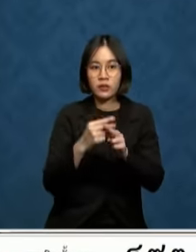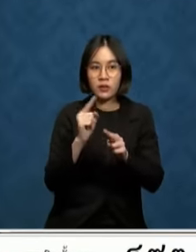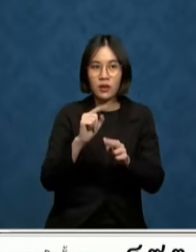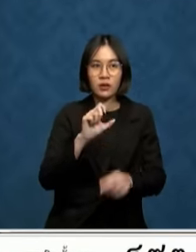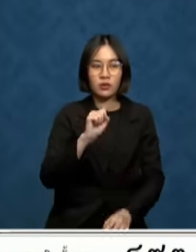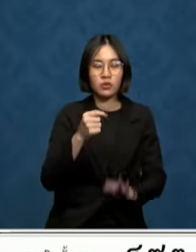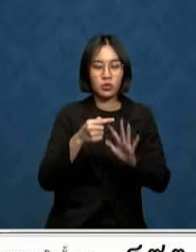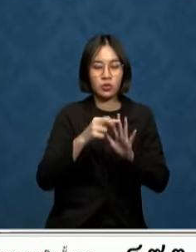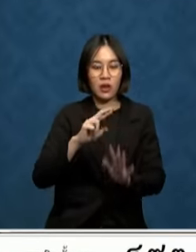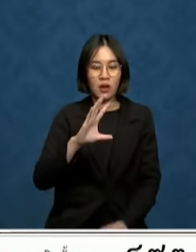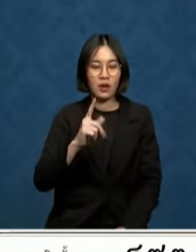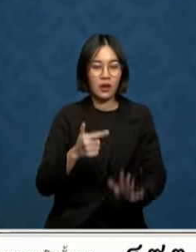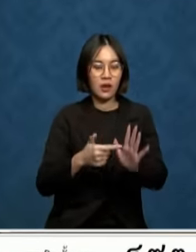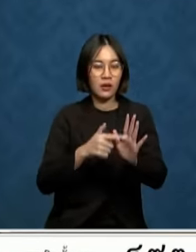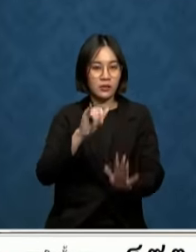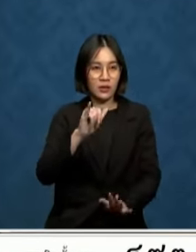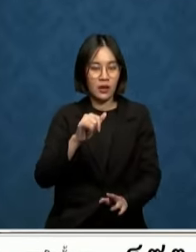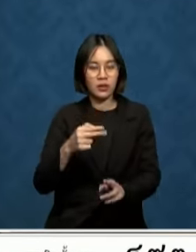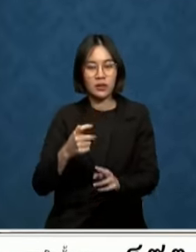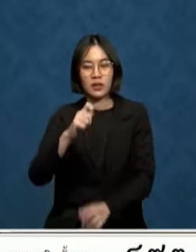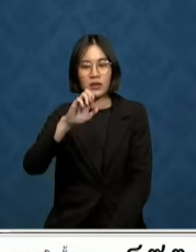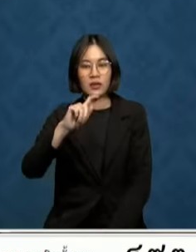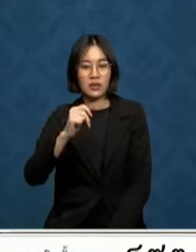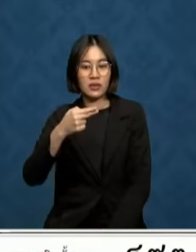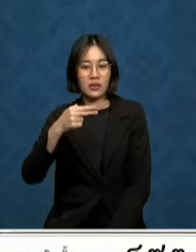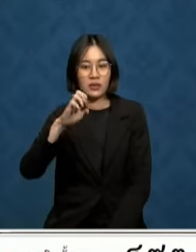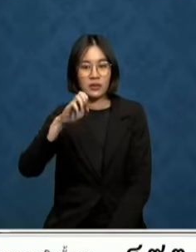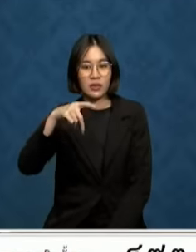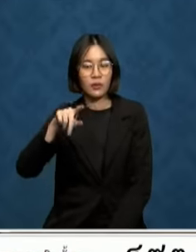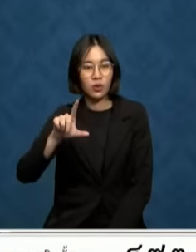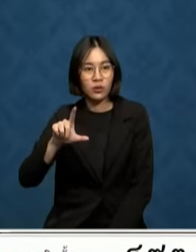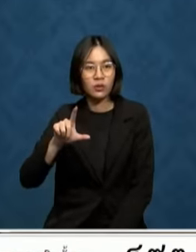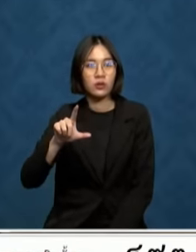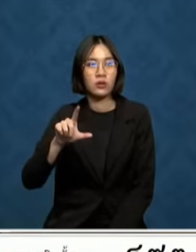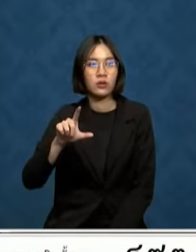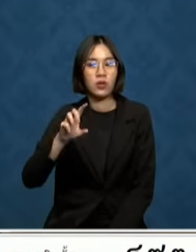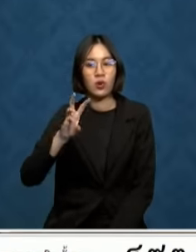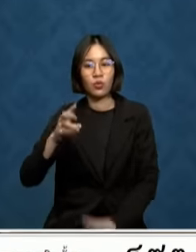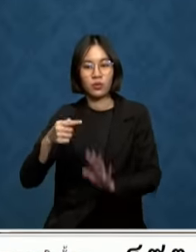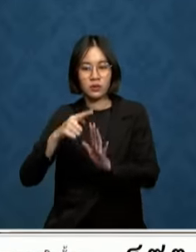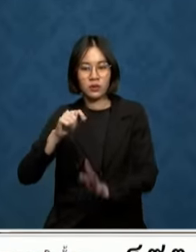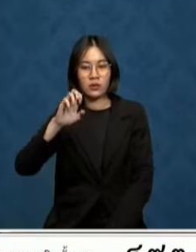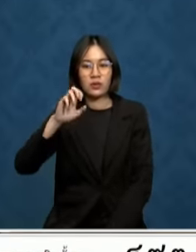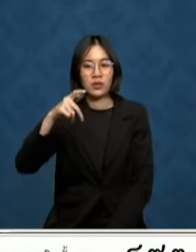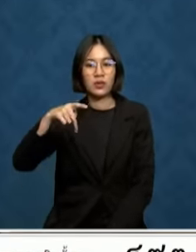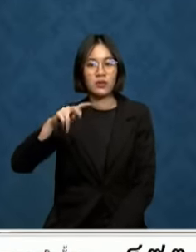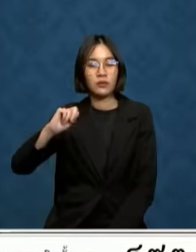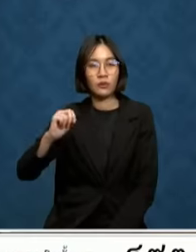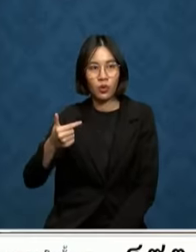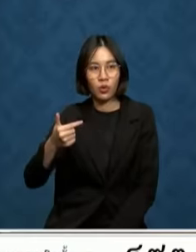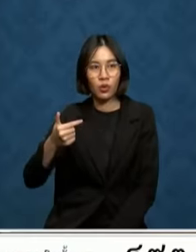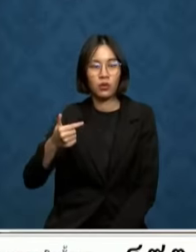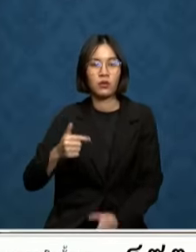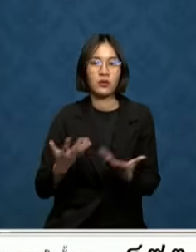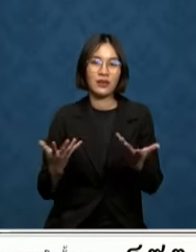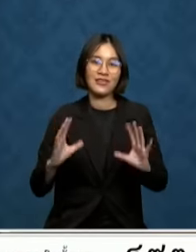นายสุรชัยแดาน นายอิทธพลสุกแป้นหอดเจสุนโหนายวธิพลงกฎธรรมกุญหรอโต